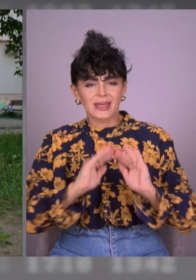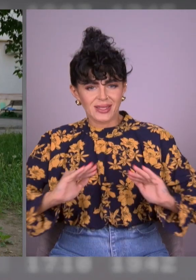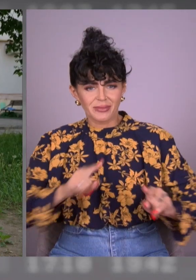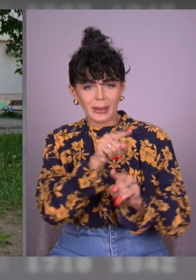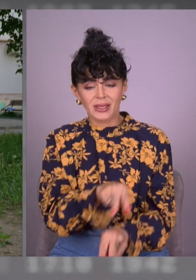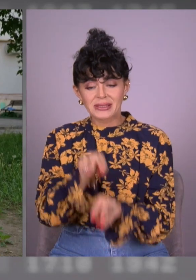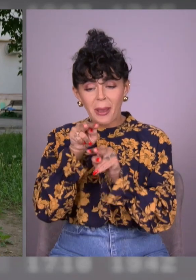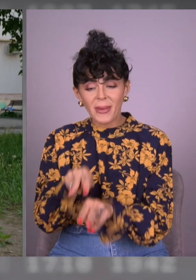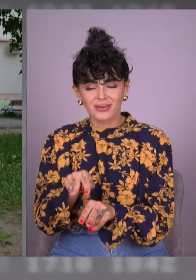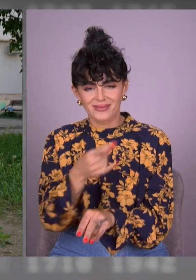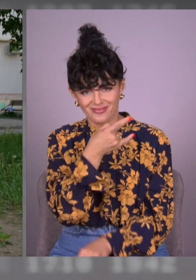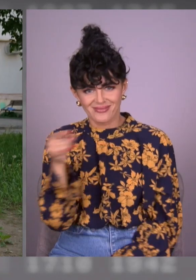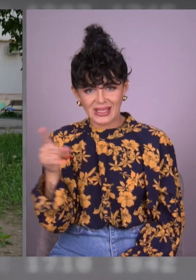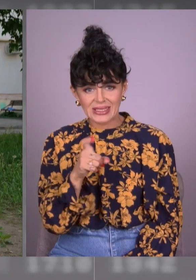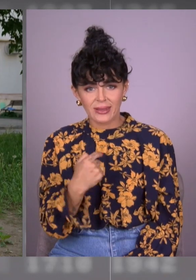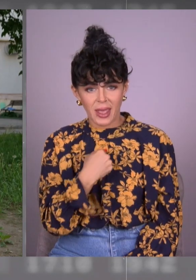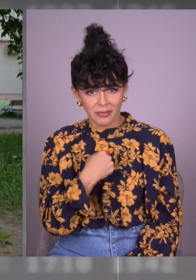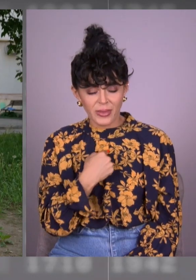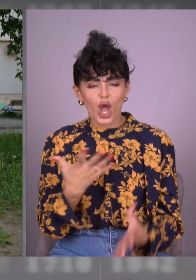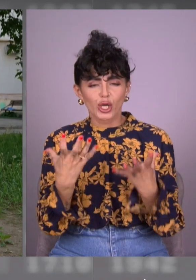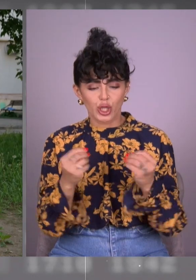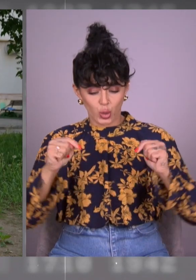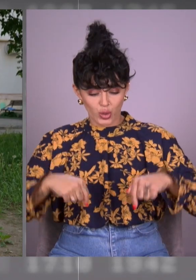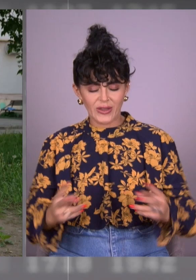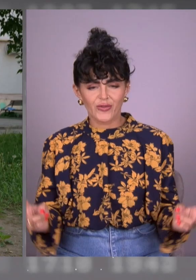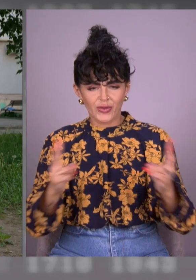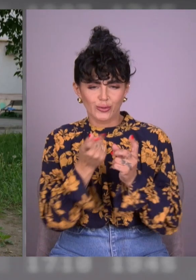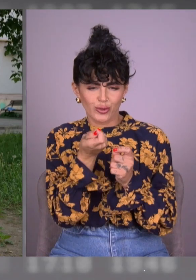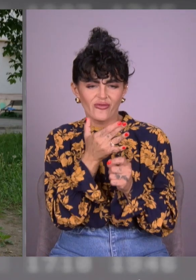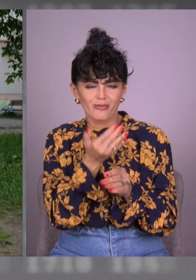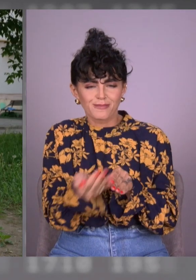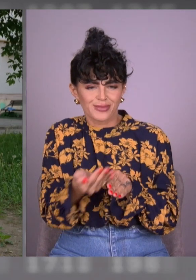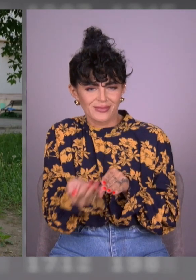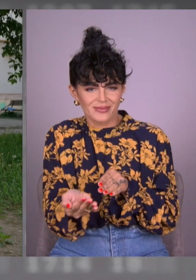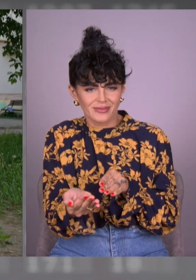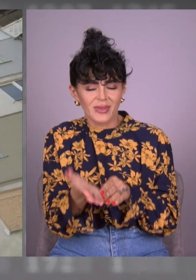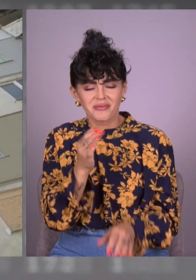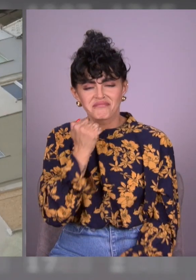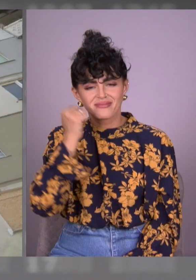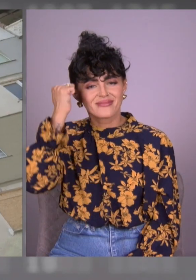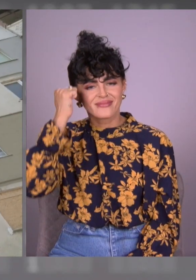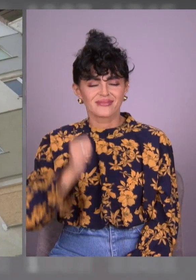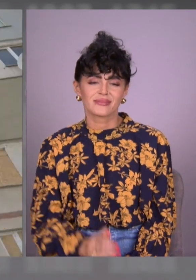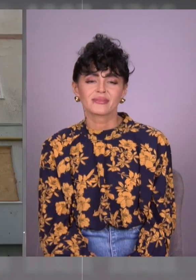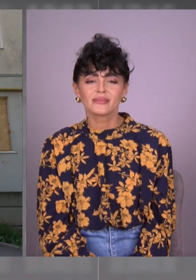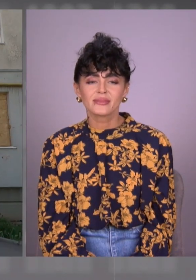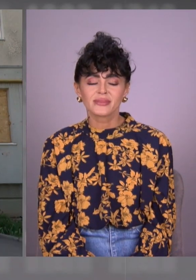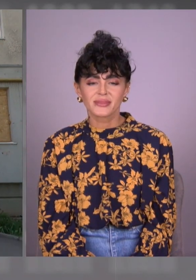поспостерігати за нами і побачимося з вами на цьому ж місці трішечки пізніше. Дякую.